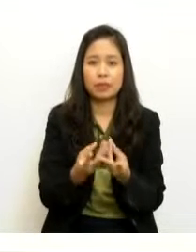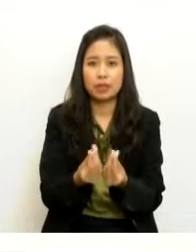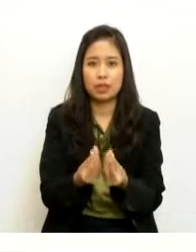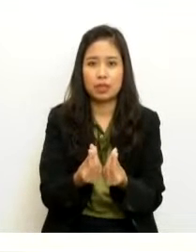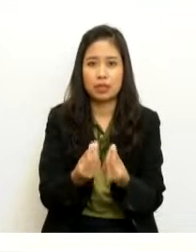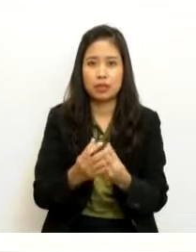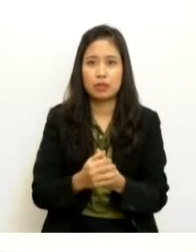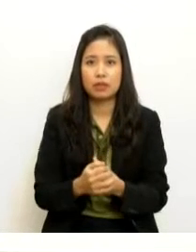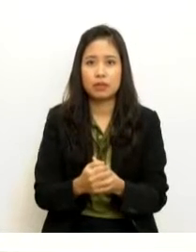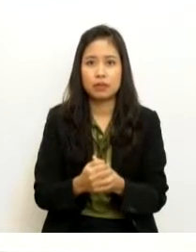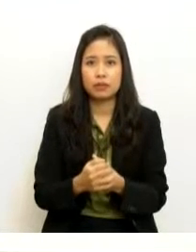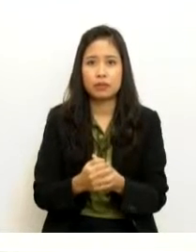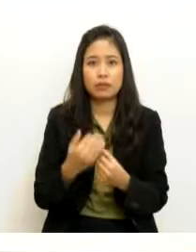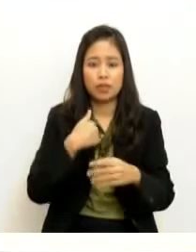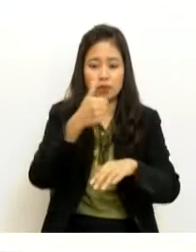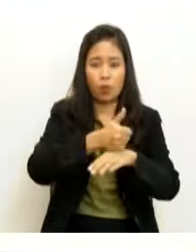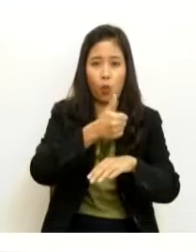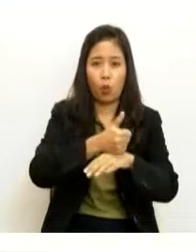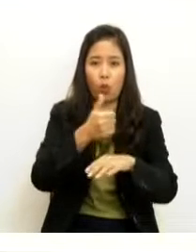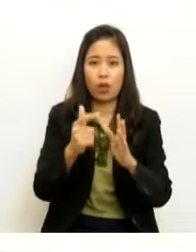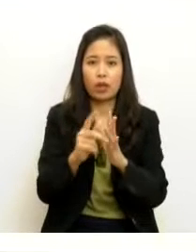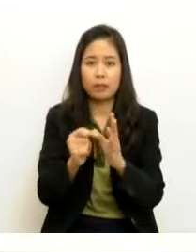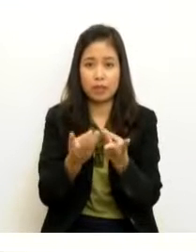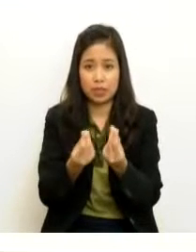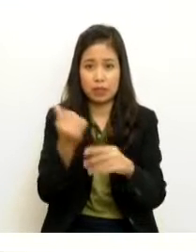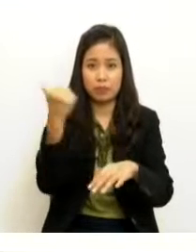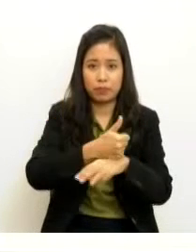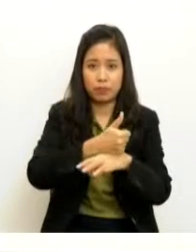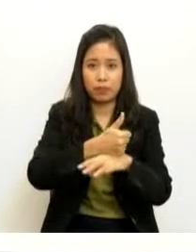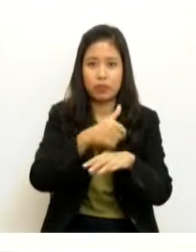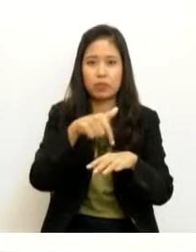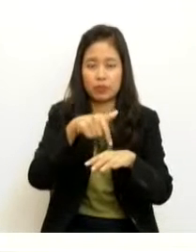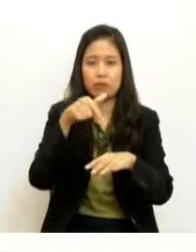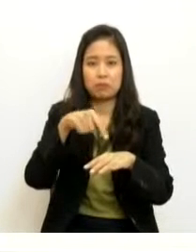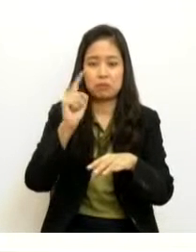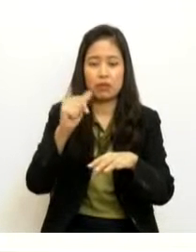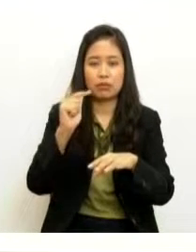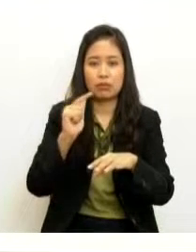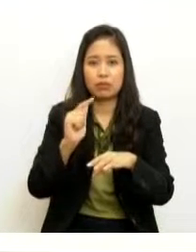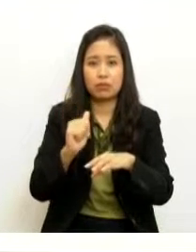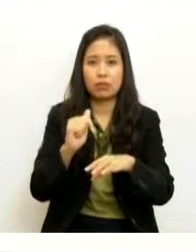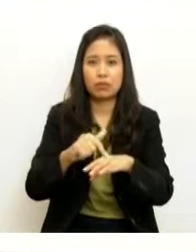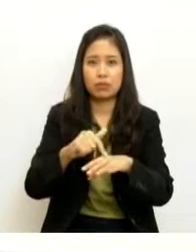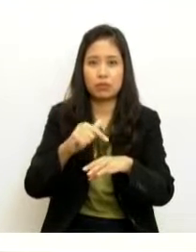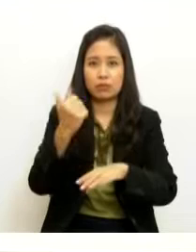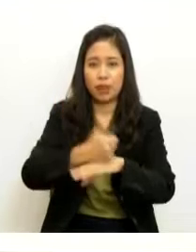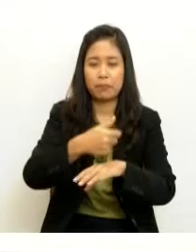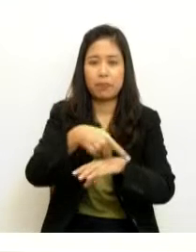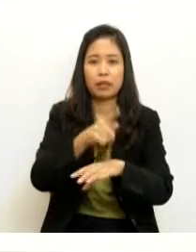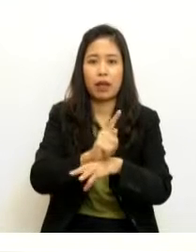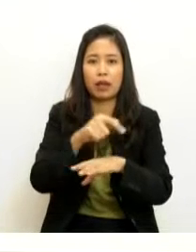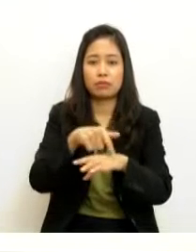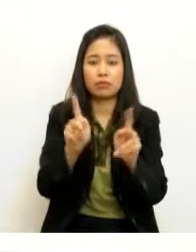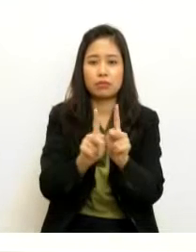ที่นั้นมีผอ.เขตพื้นที่ของทุกเขตนะครับเป็นผู้เป็นประธานของคณะกรรม